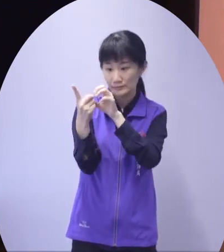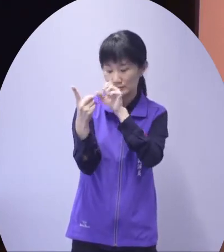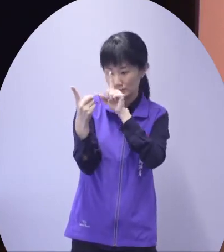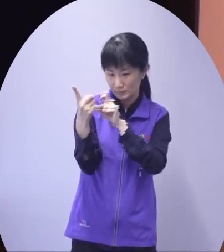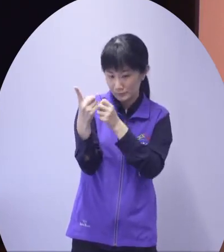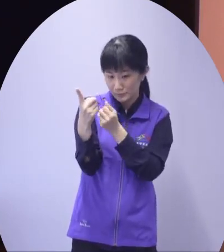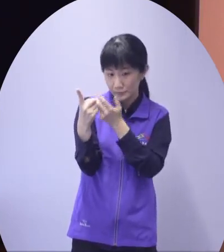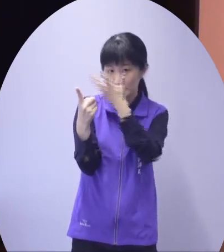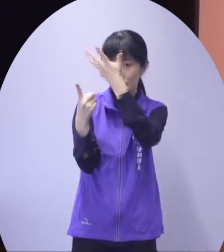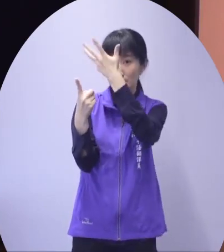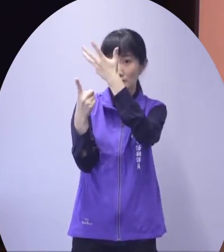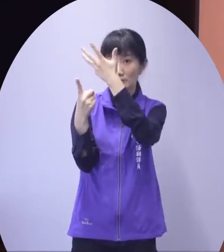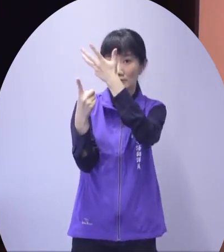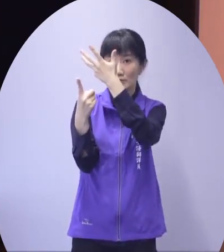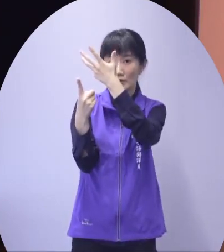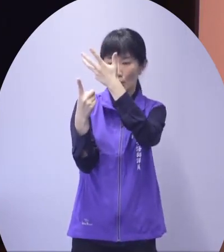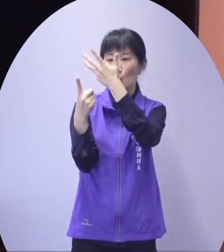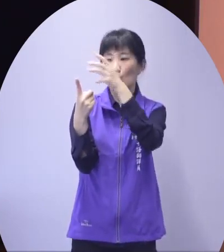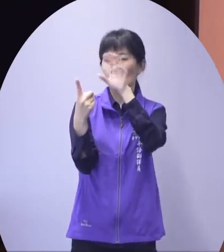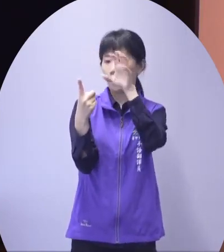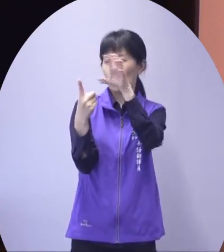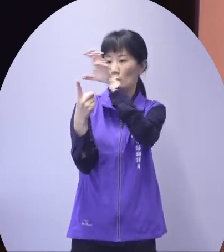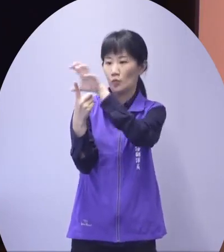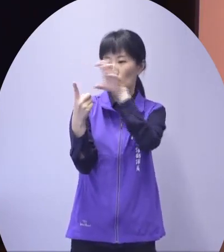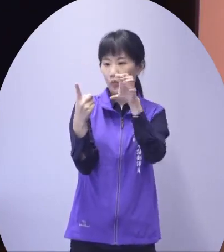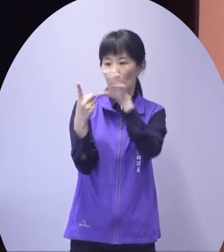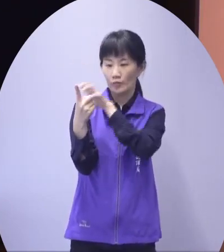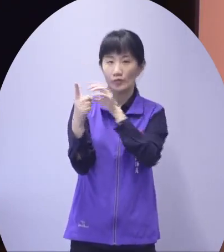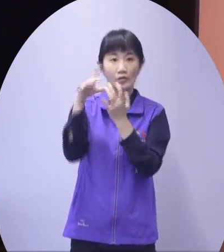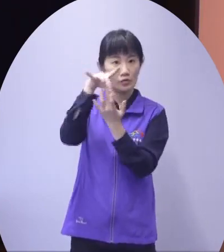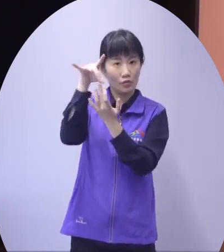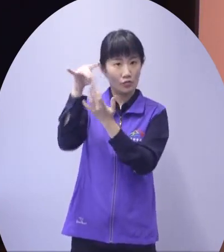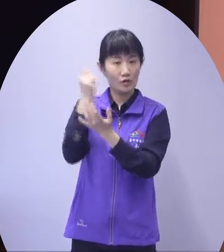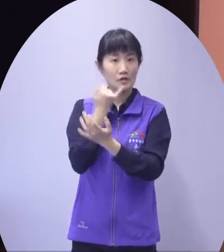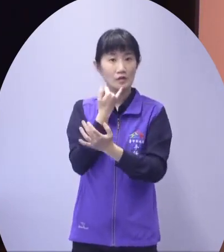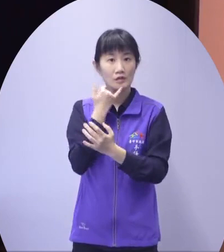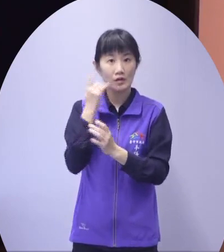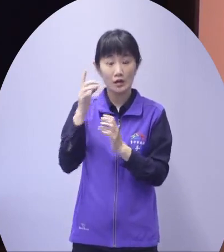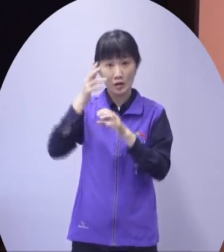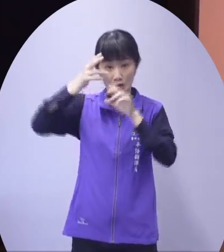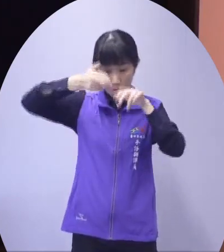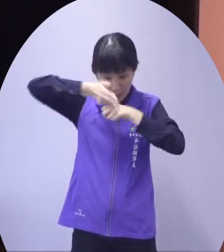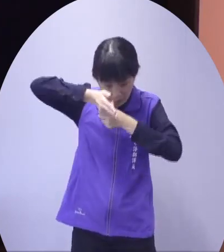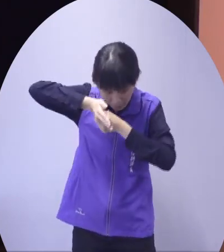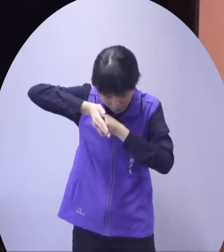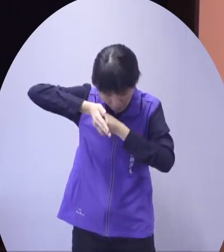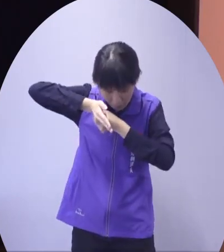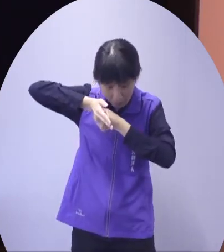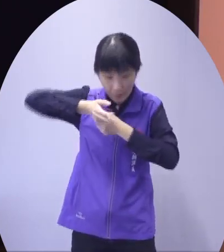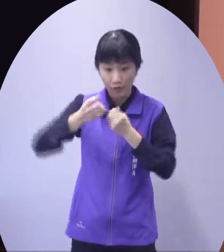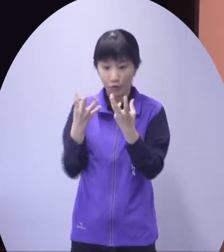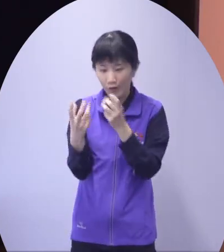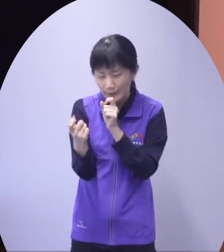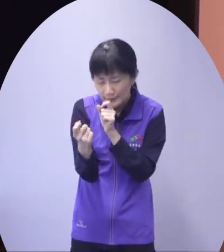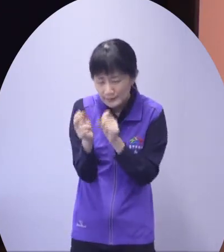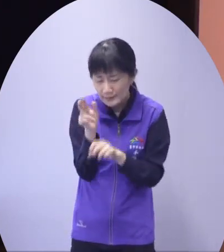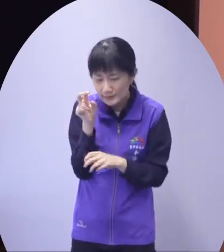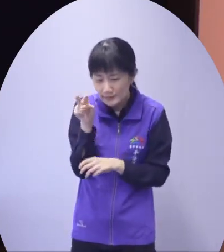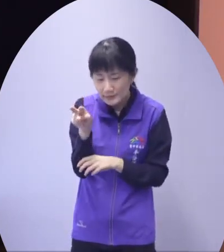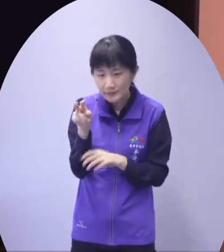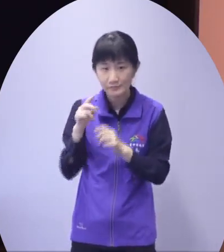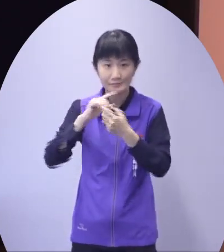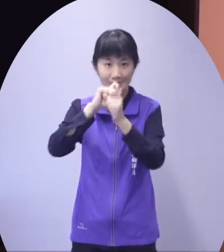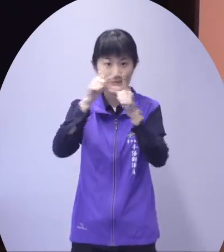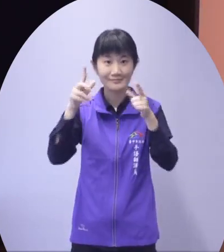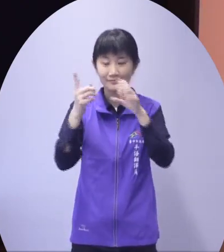一样我们有几个场景，包含空拍鸟瞰花坛全貌，然后呢每一个主题装置的部分。那点进去之